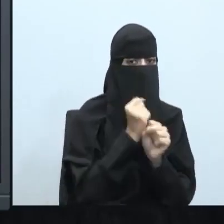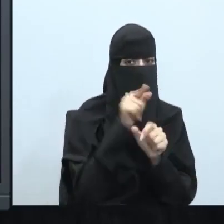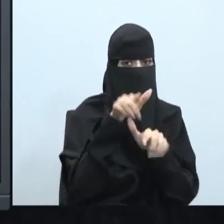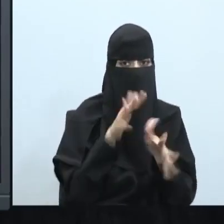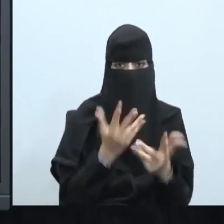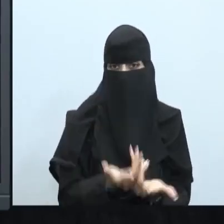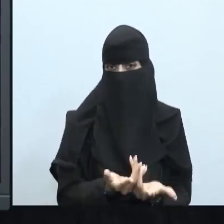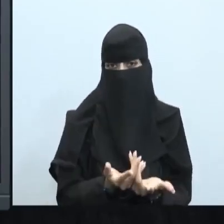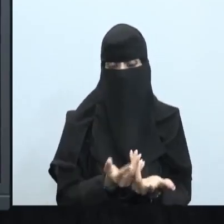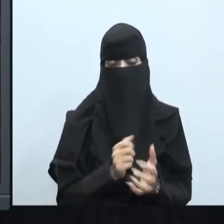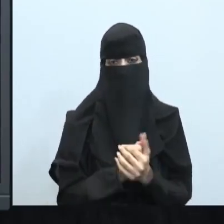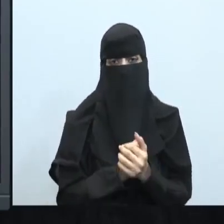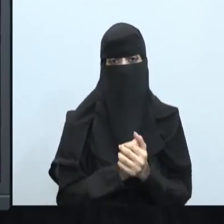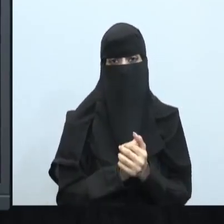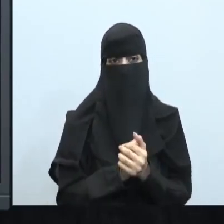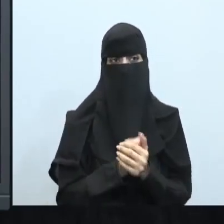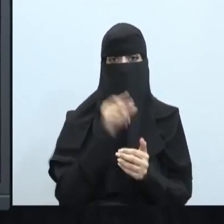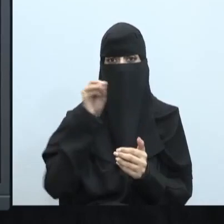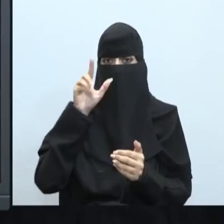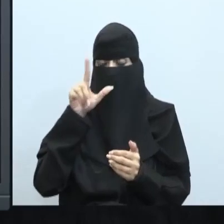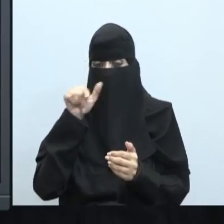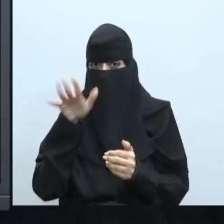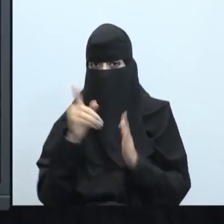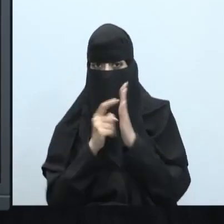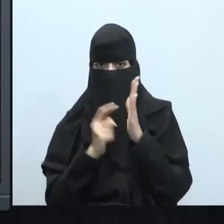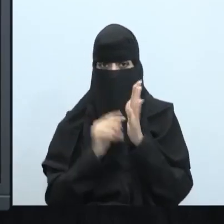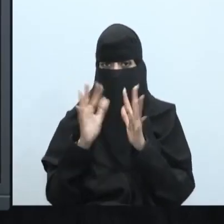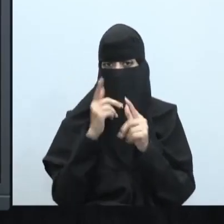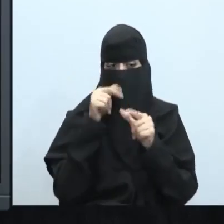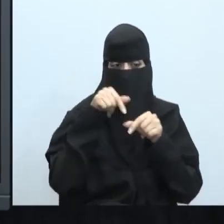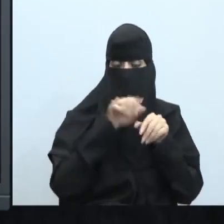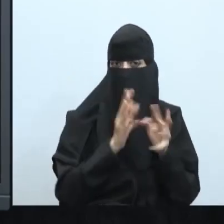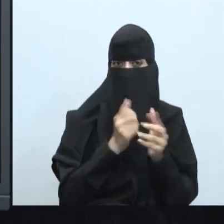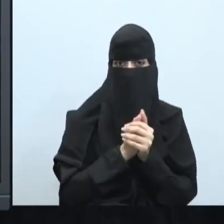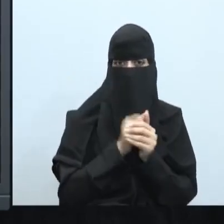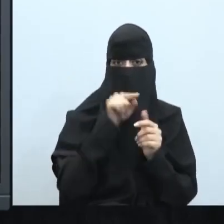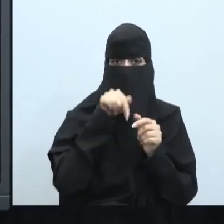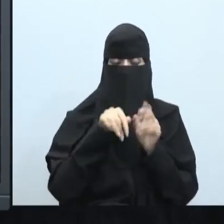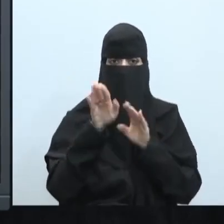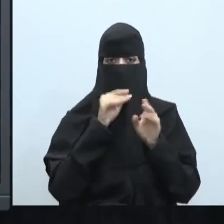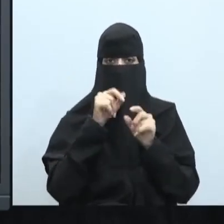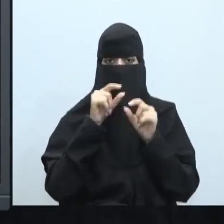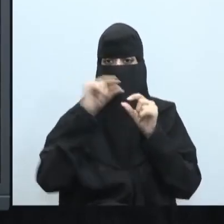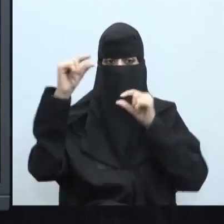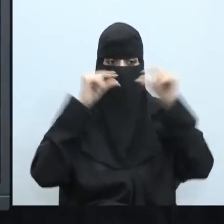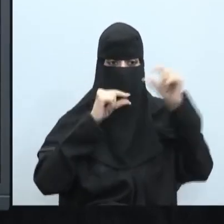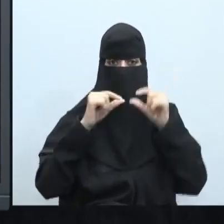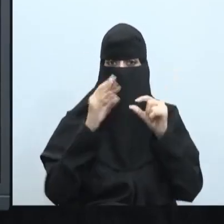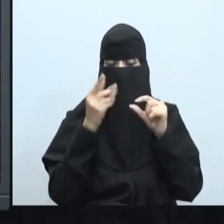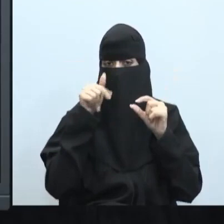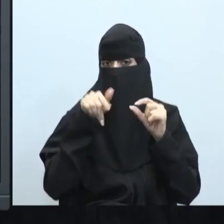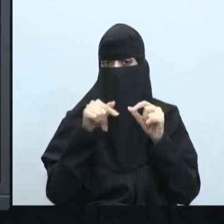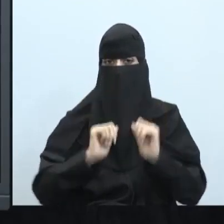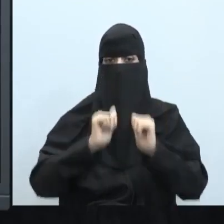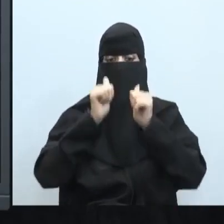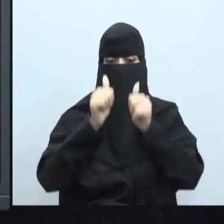لديك هل نظامك التشغيل نظامك اندرويد هل انت مع نظاما لينكس ما هو نظام التشغيل